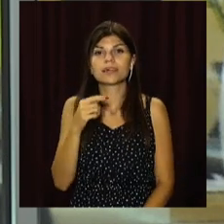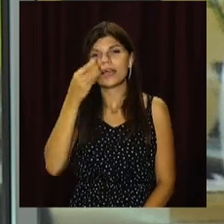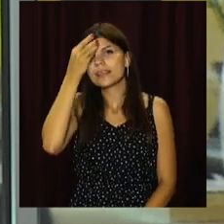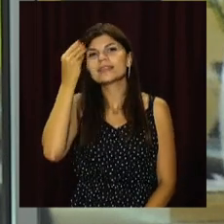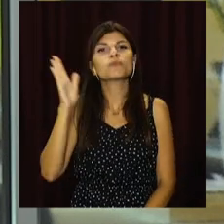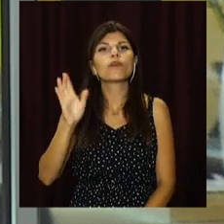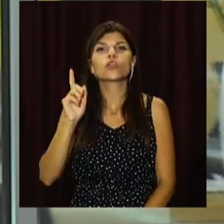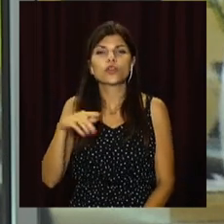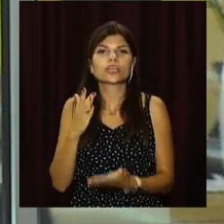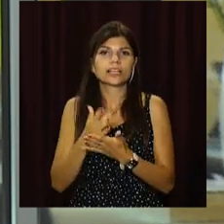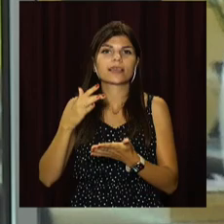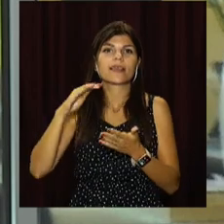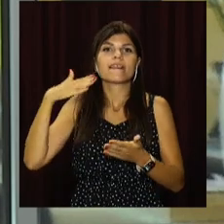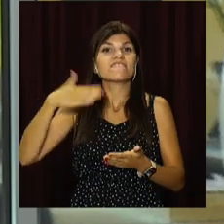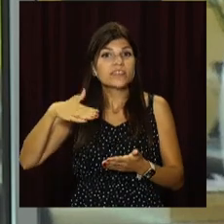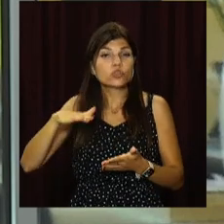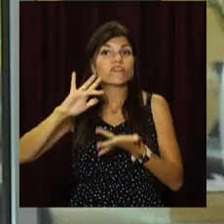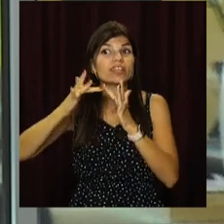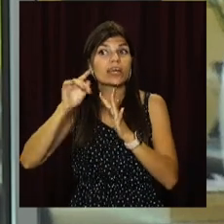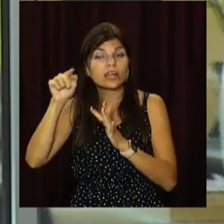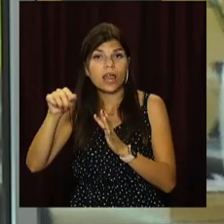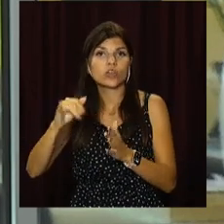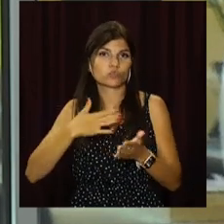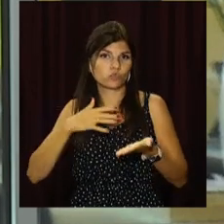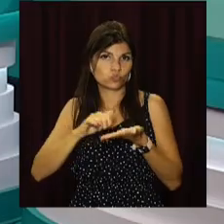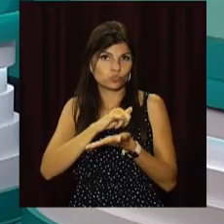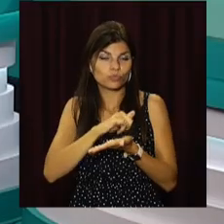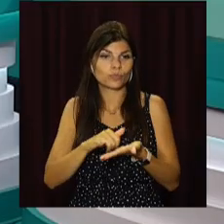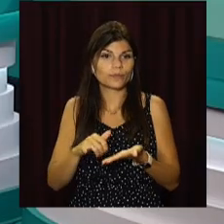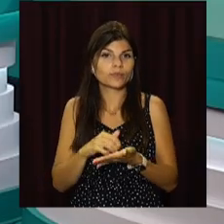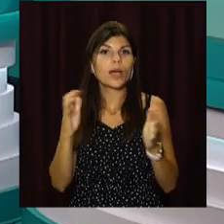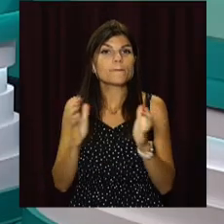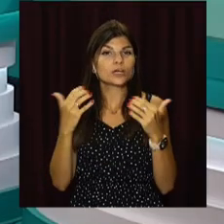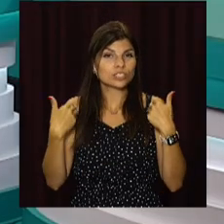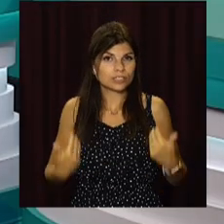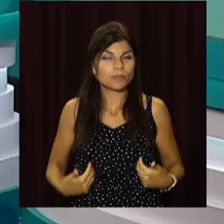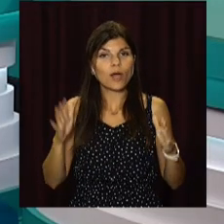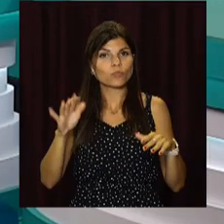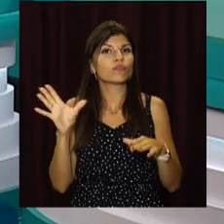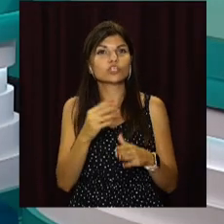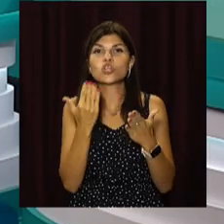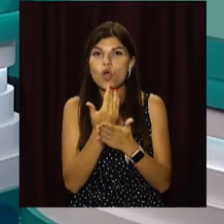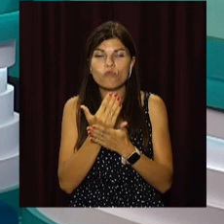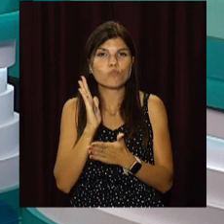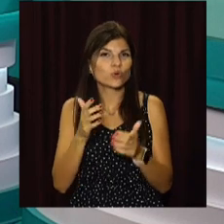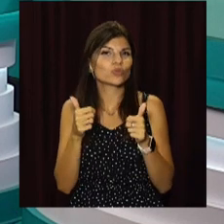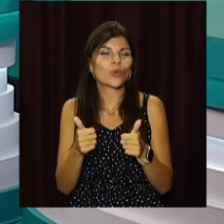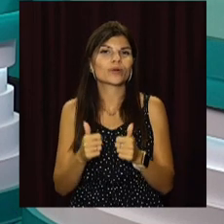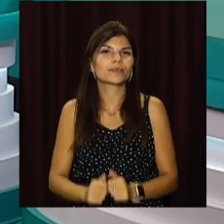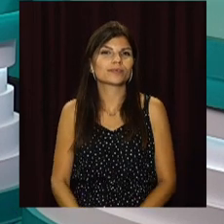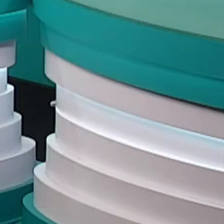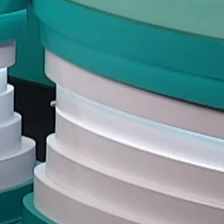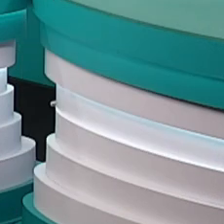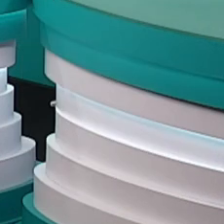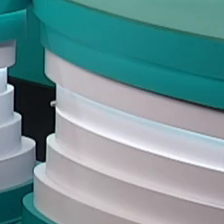Не забувайте і про сюжети в соціальних мережах та на нашому YouTube-каналі. Бережіть себе і нехай всі новини будуть добрими!